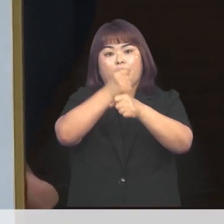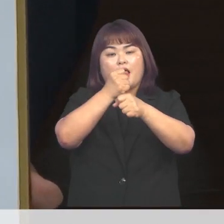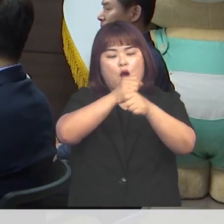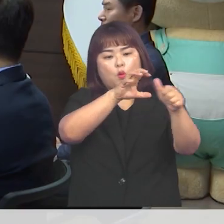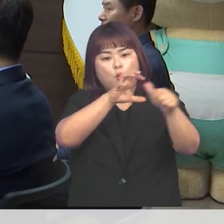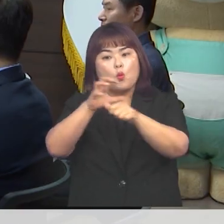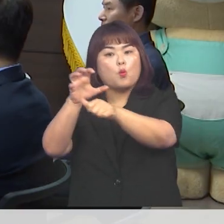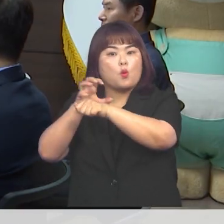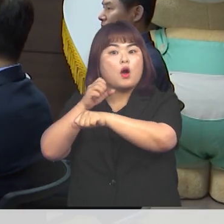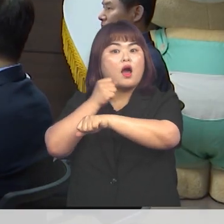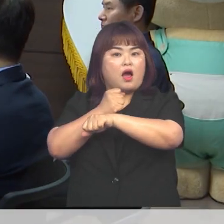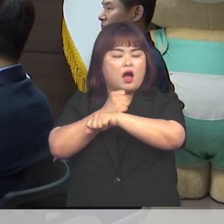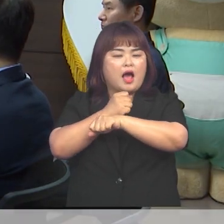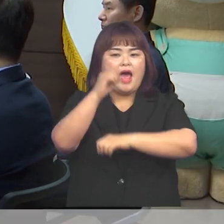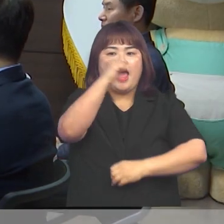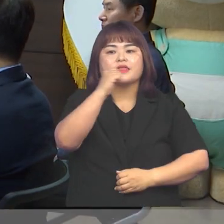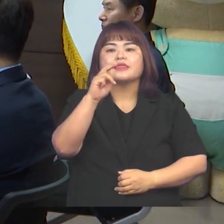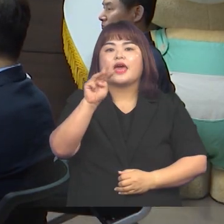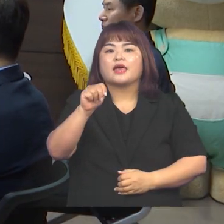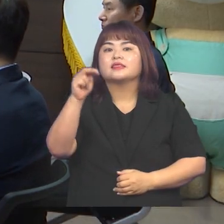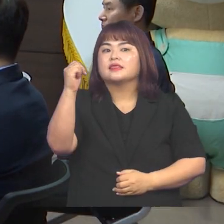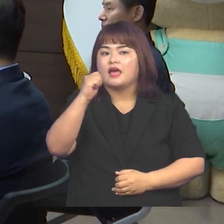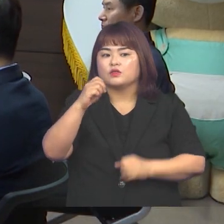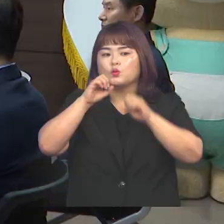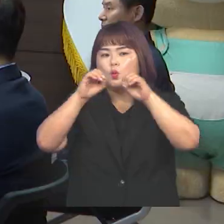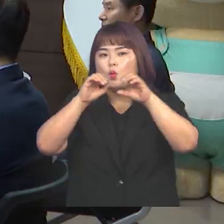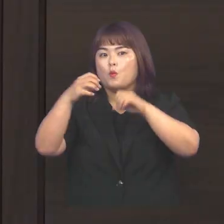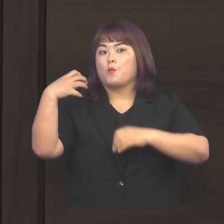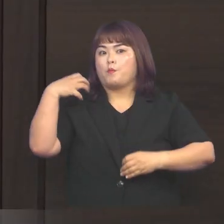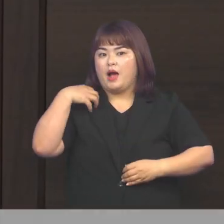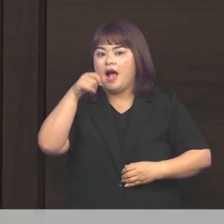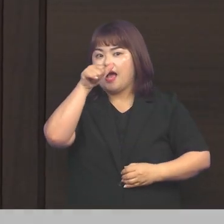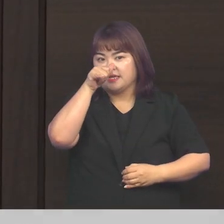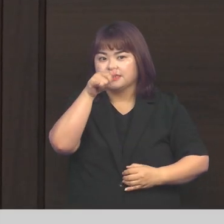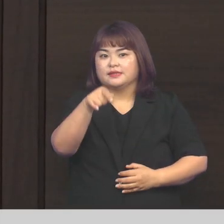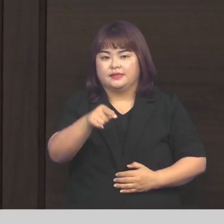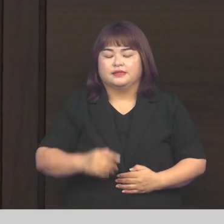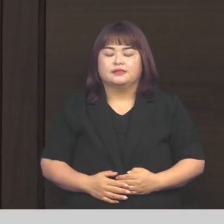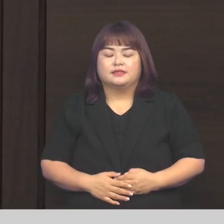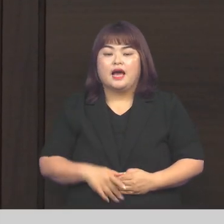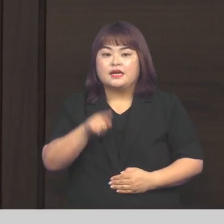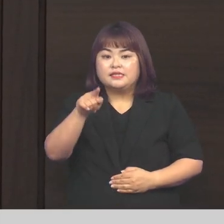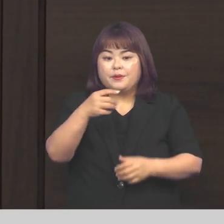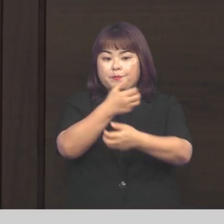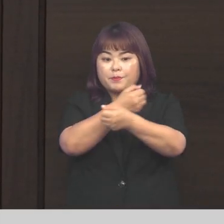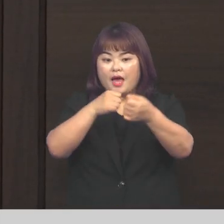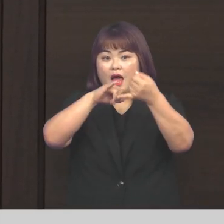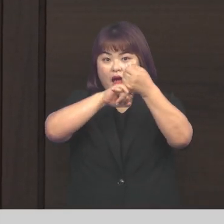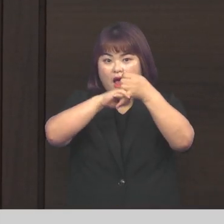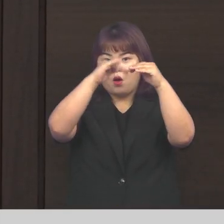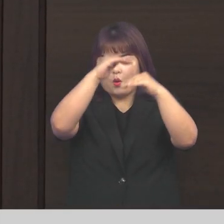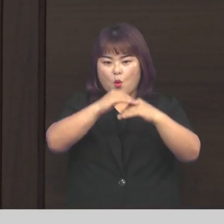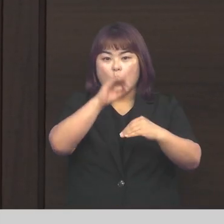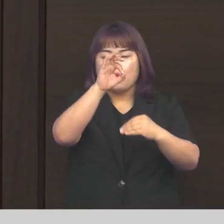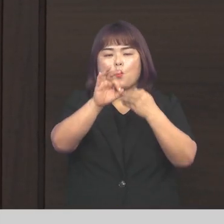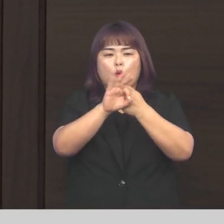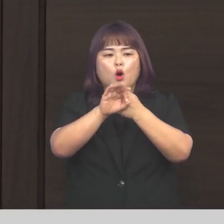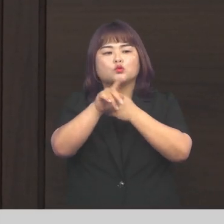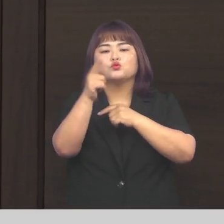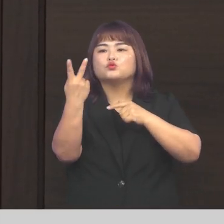활용, SNS 홍보 협력 등을 담고 있습니다. 협약을 통해서 그 캐릭터가